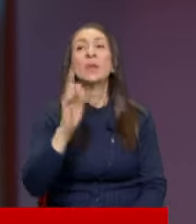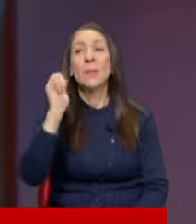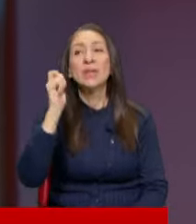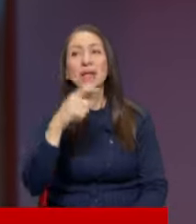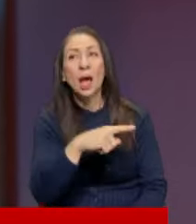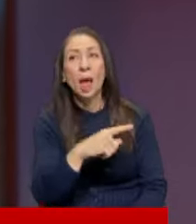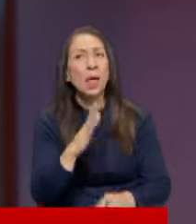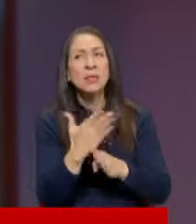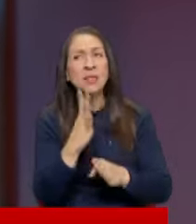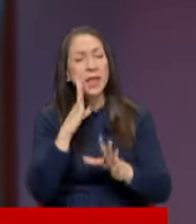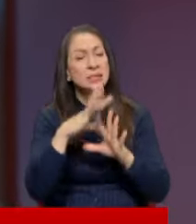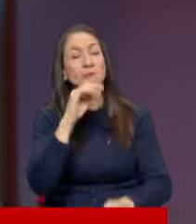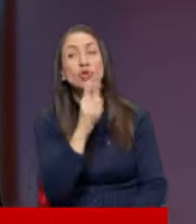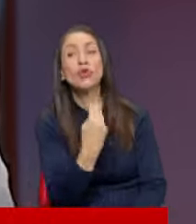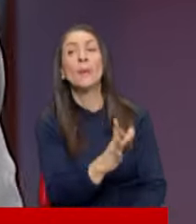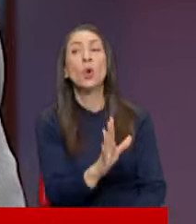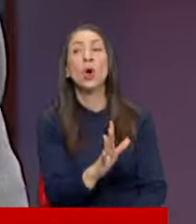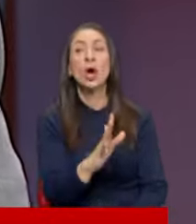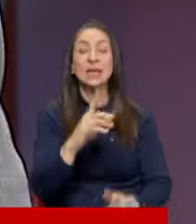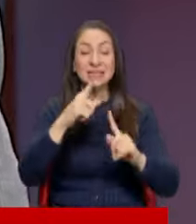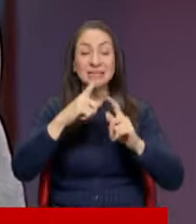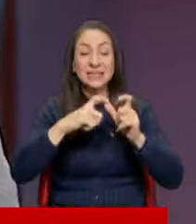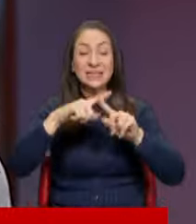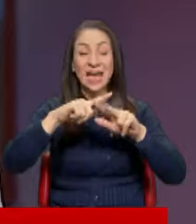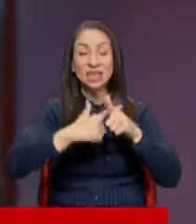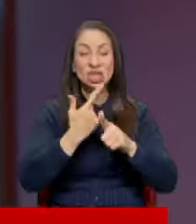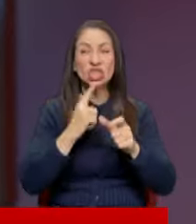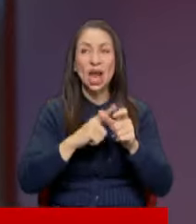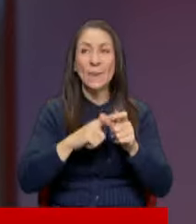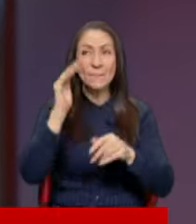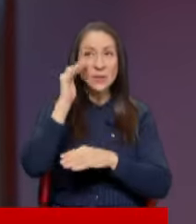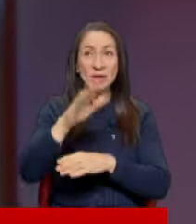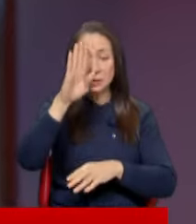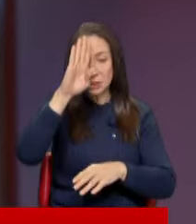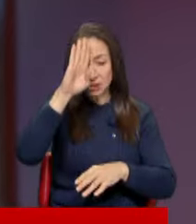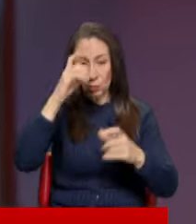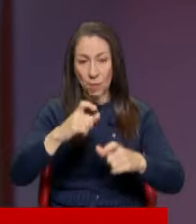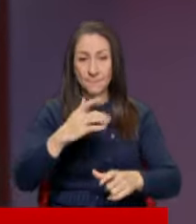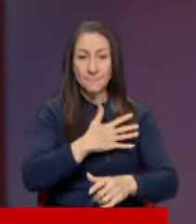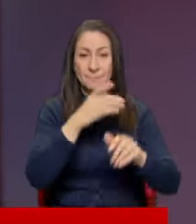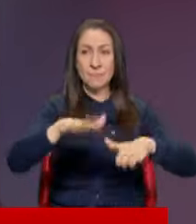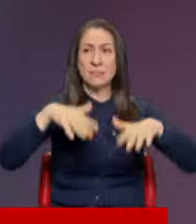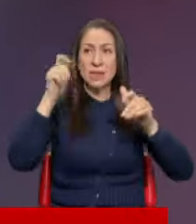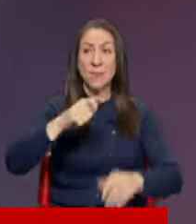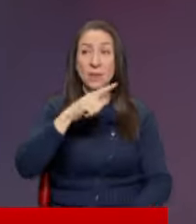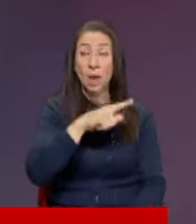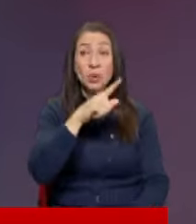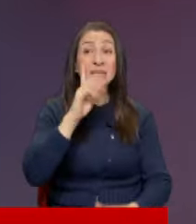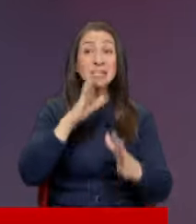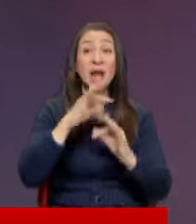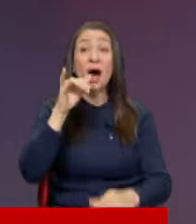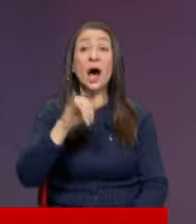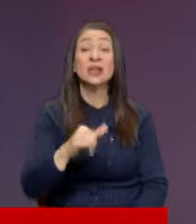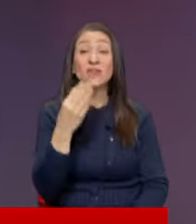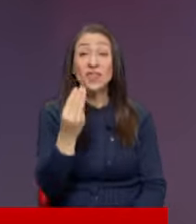O zaman niye insanlara söz vermiyorlar staj ve çıraklık mağdurları pazar günü İstanbul Kartal'da miting yaptılar bu insanların